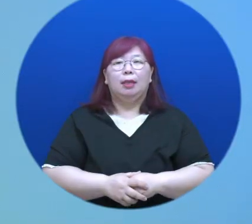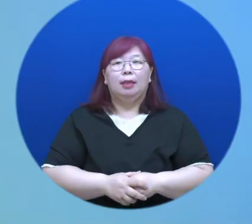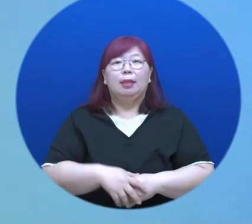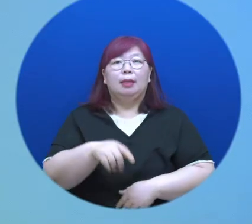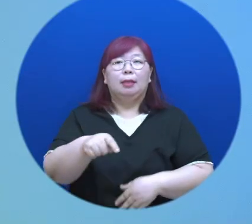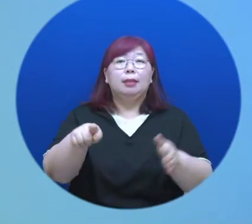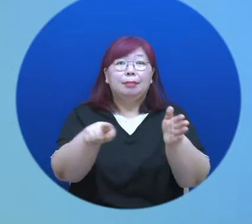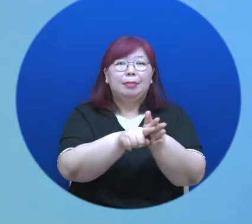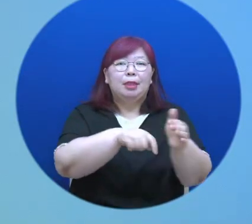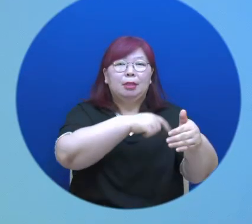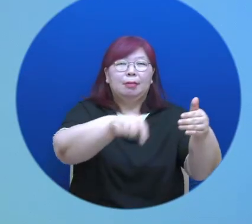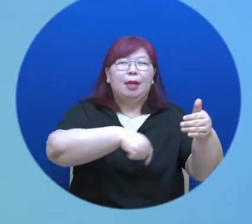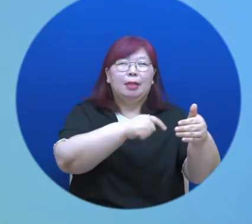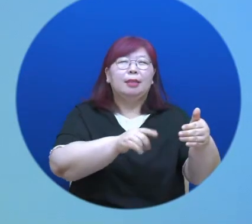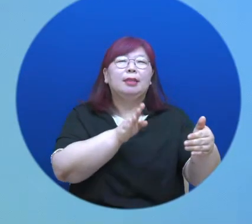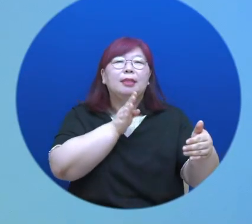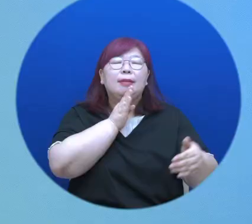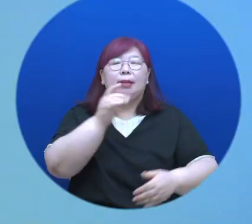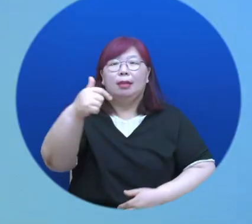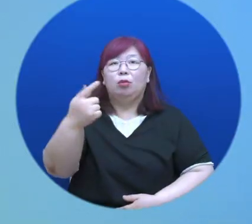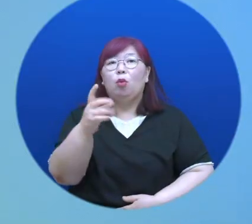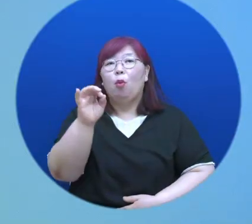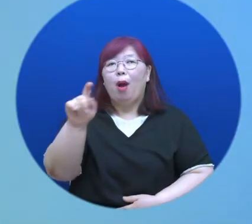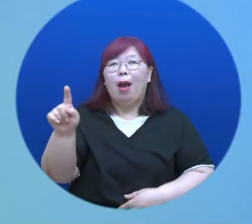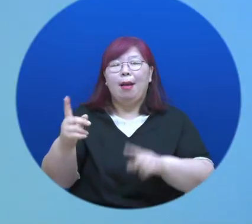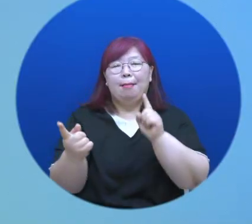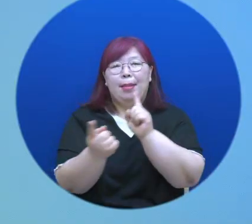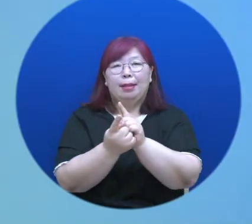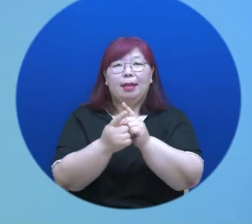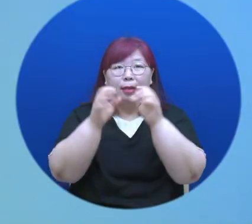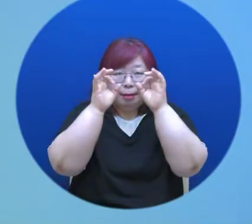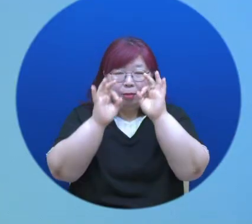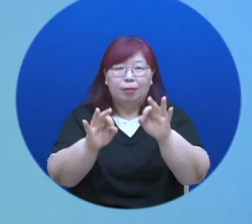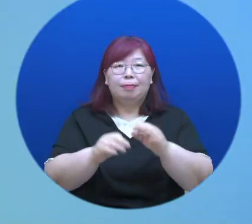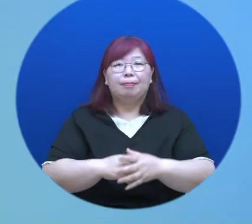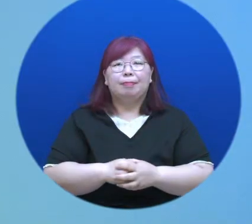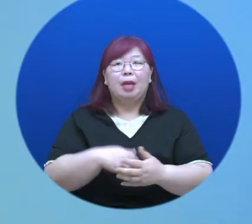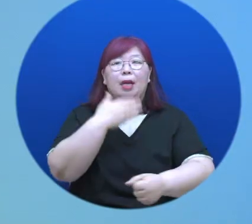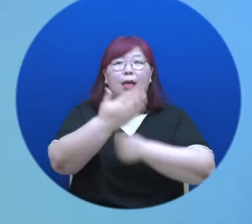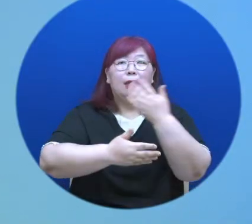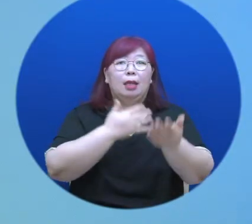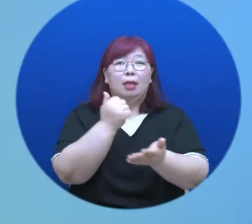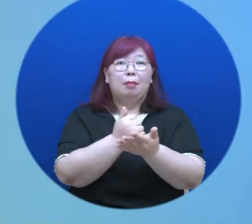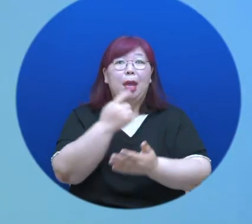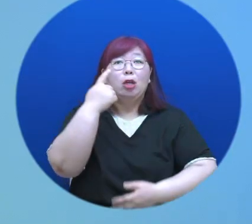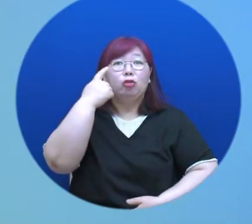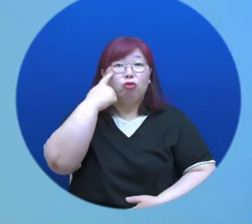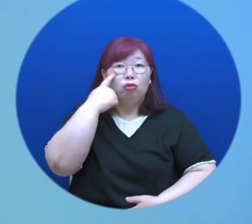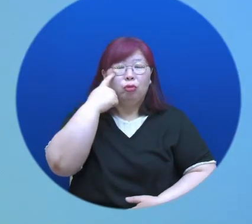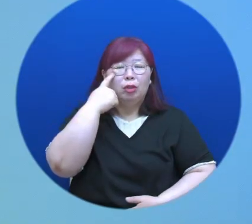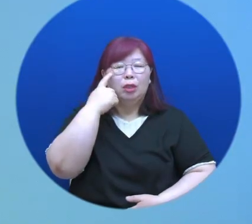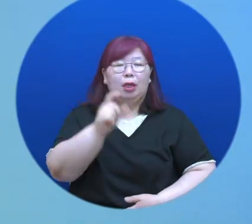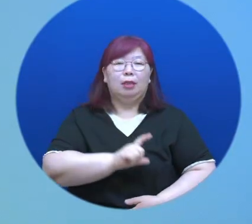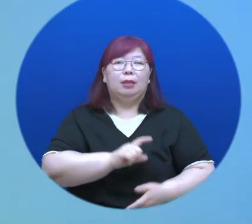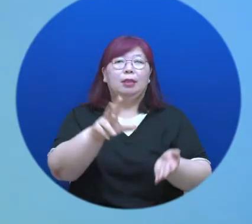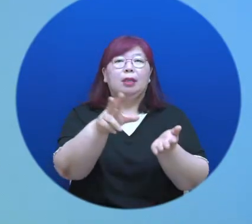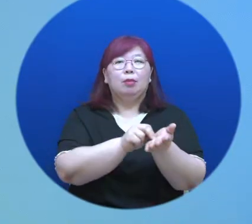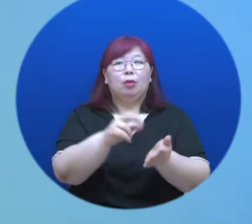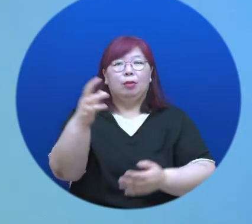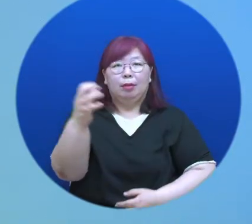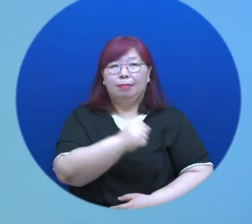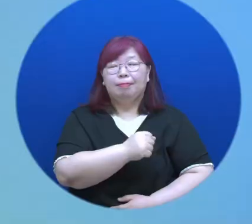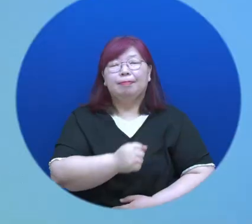실제로 노아를 만나보도록 할 텐데요, 오늘은 하나님의 눈이란 제목으로 여러분과